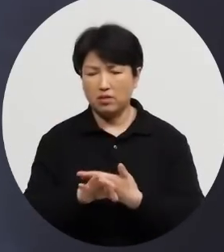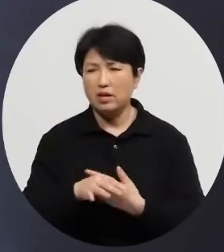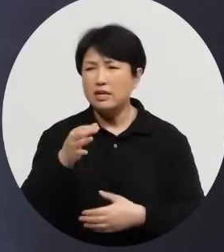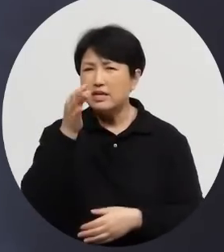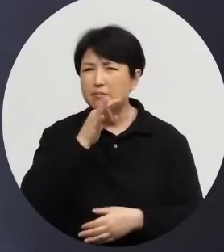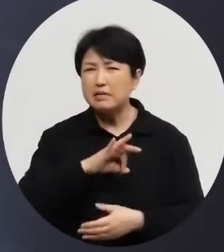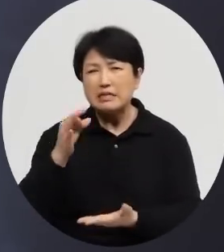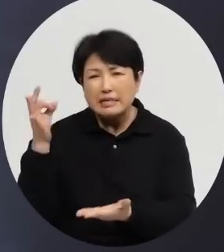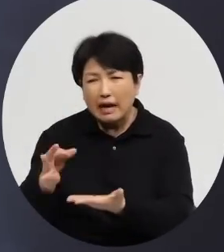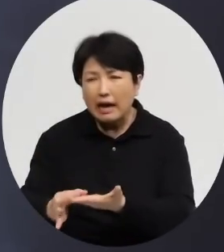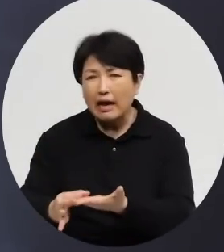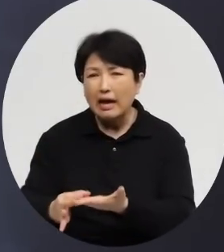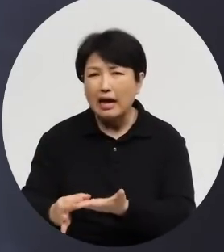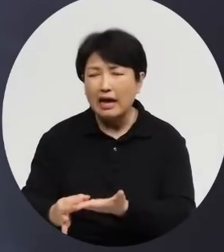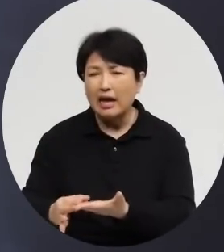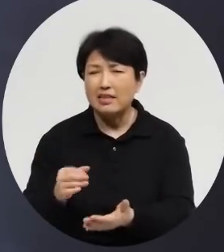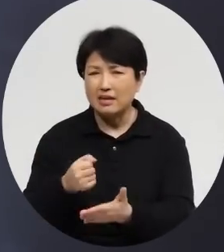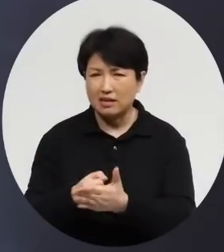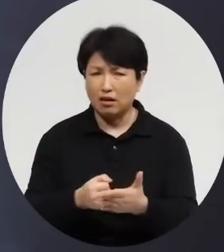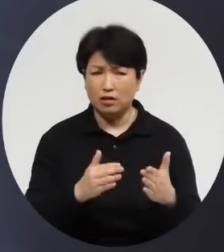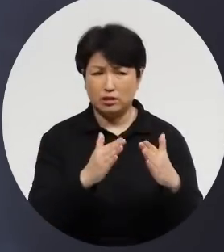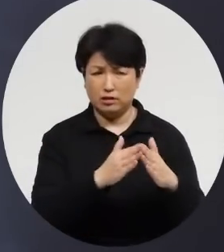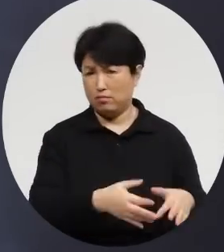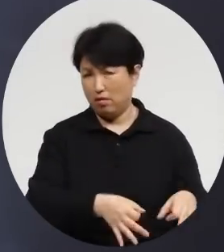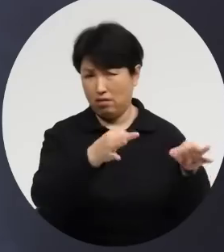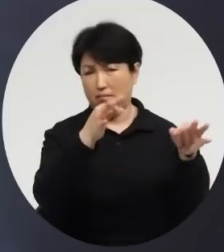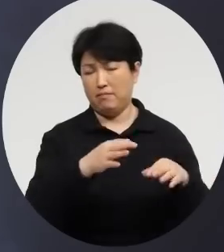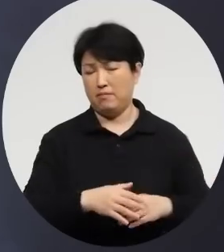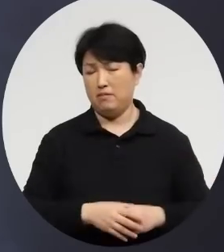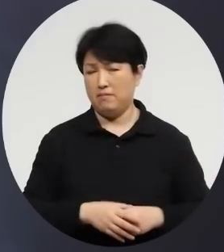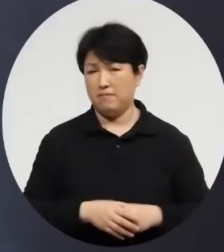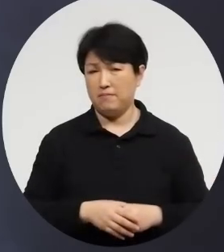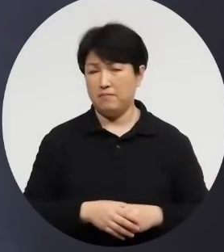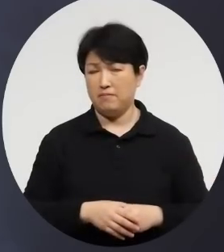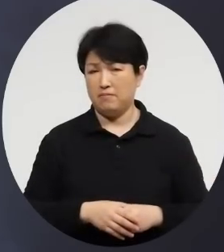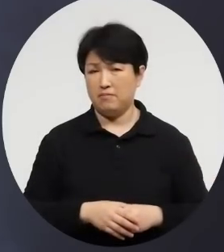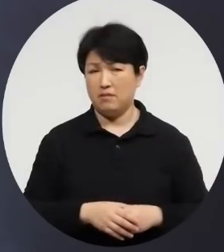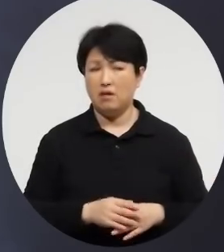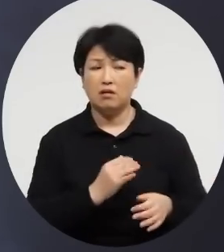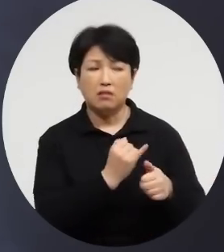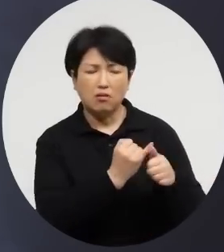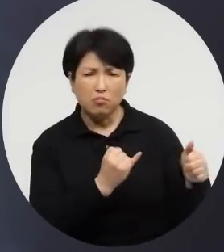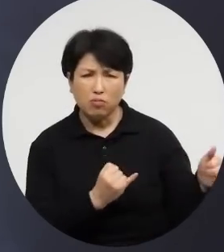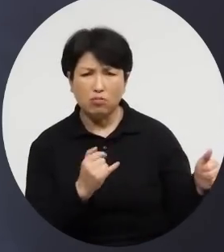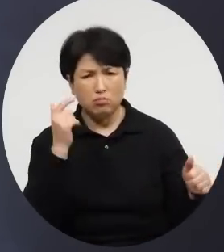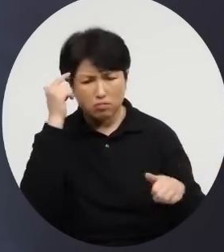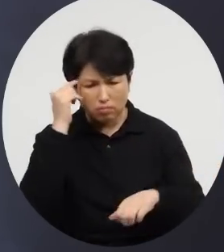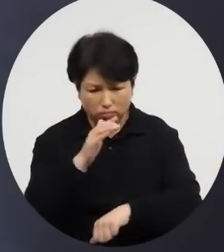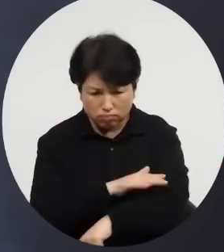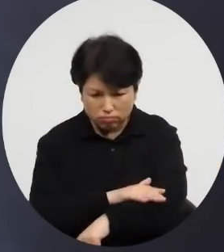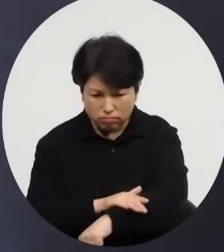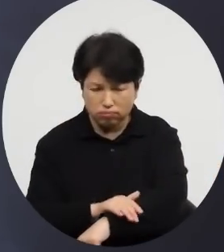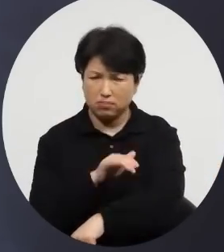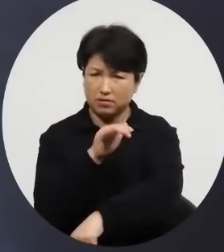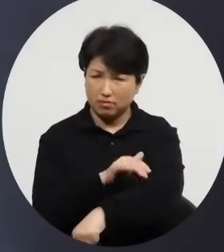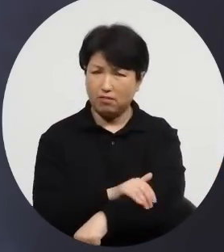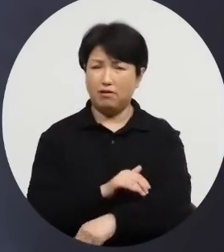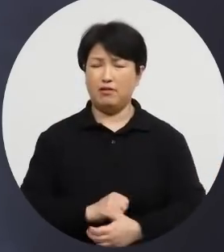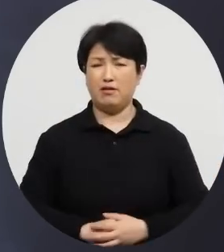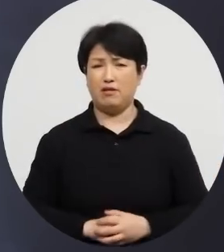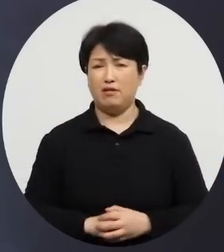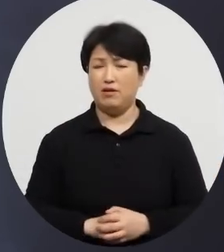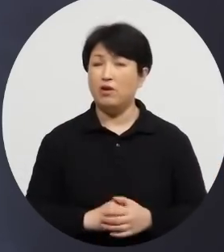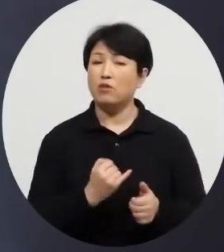제로금리에 가깝기 때문에 일어나는 현상이란 말이에요. 그러니까 남편이 훨씬 현명한 거예요.